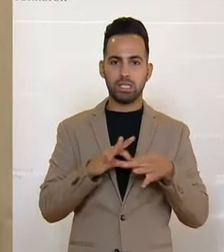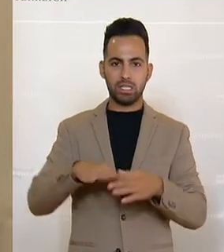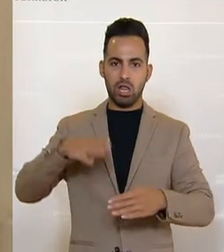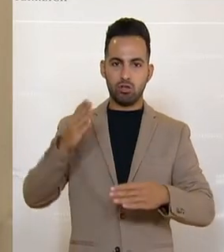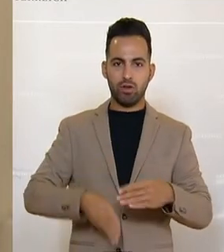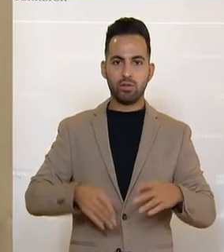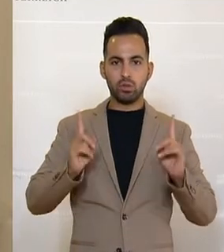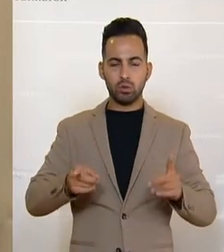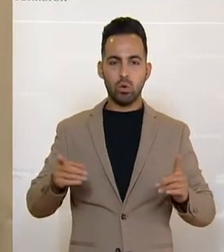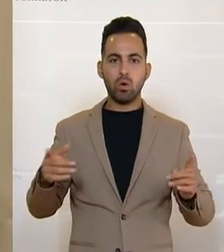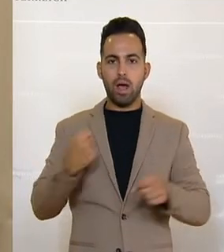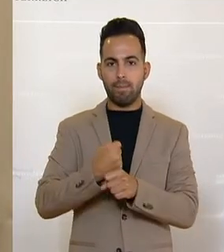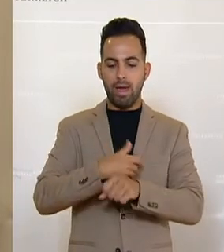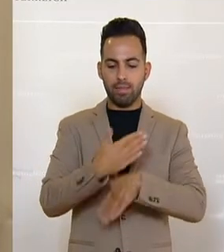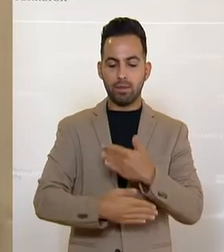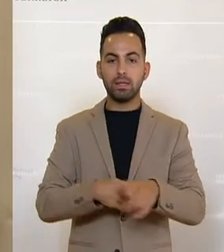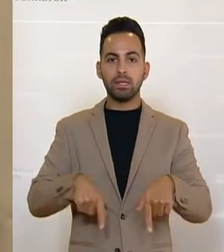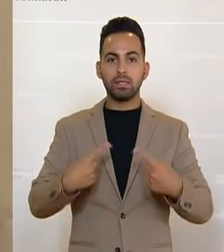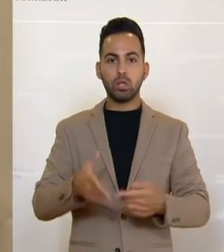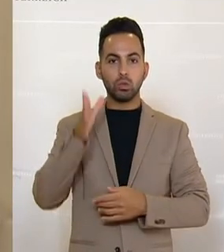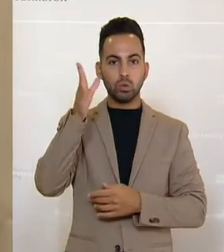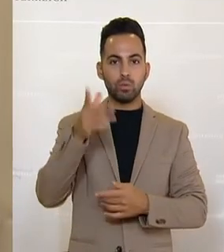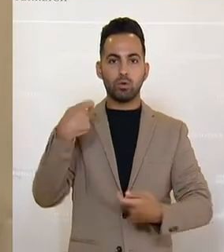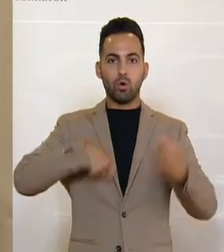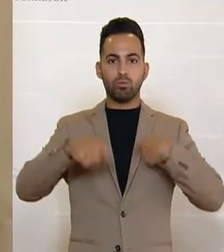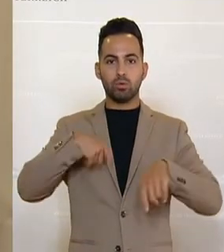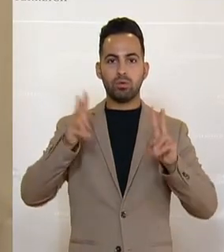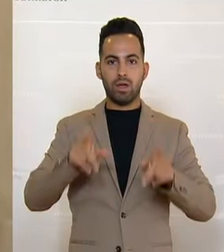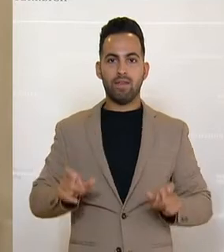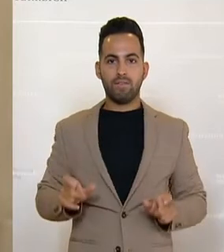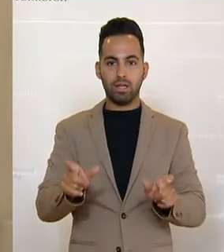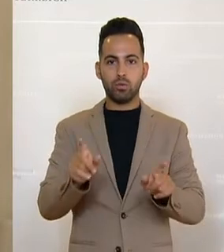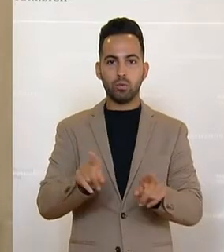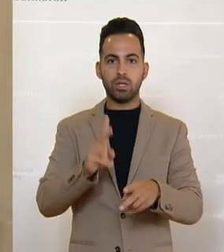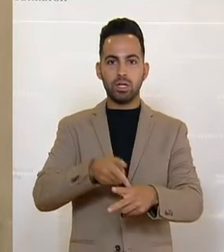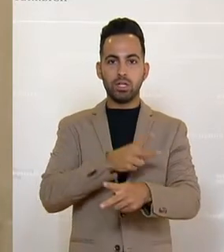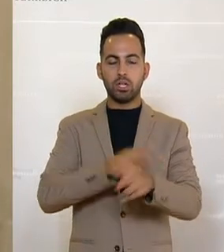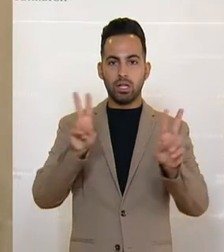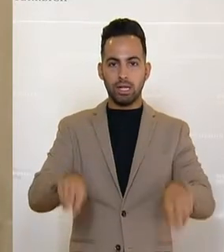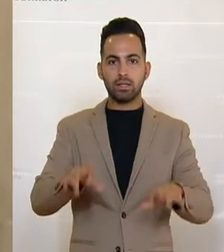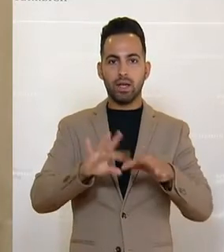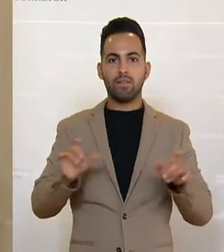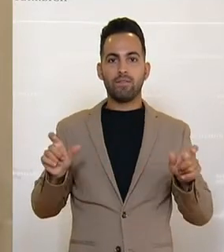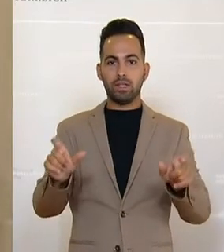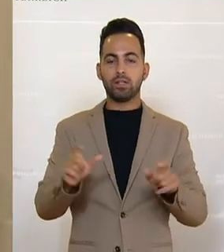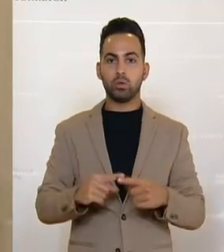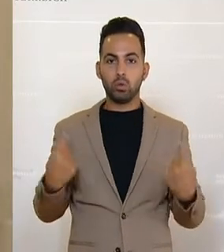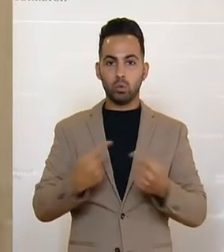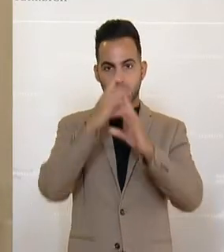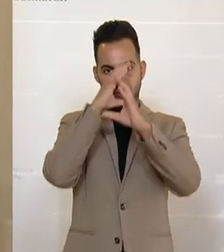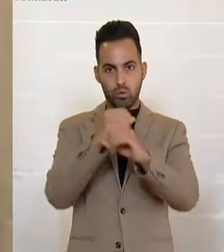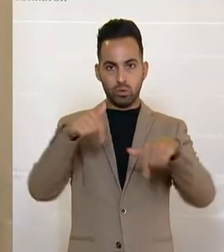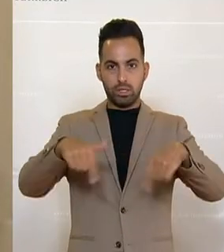diesem Land zu arbeiten, um hier auch in Zukunft Korruption zu verhindern und den Rechtsstaat zu stärken. Das wird unser Fokus hier im Parlament